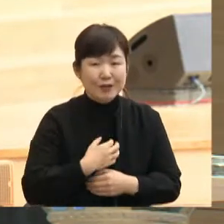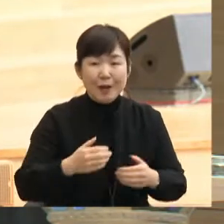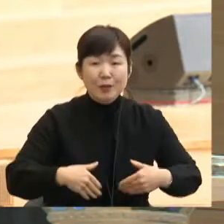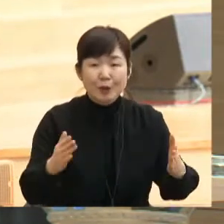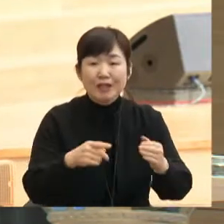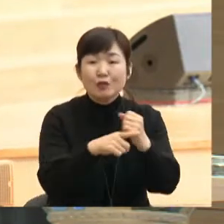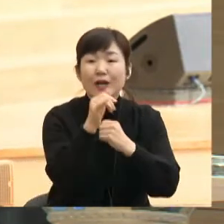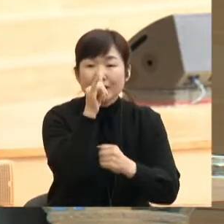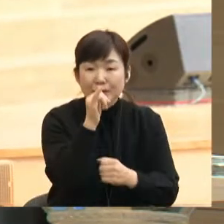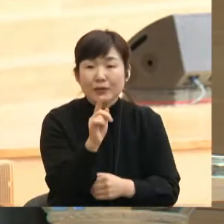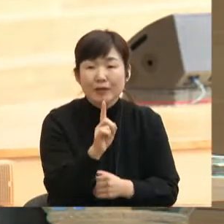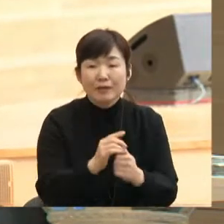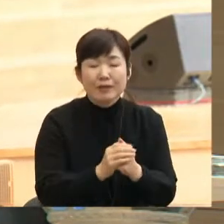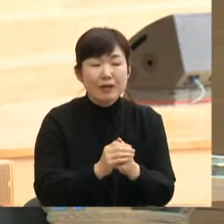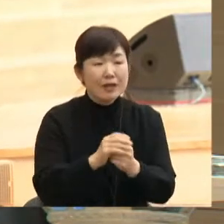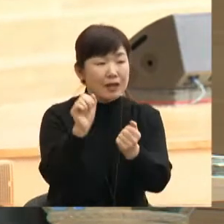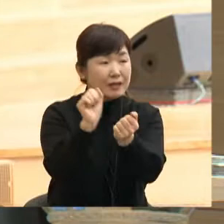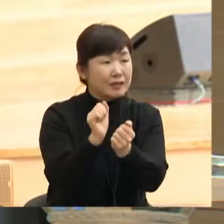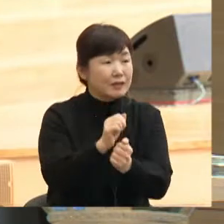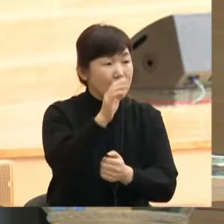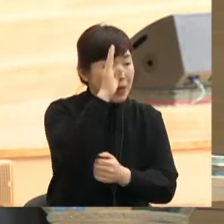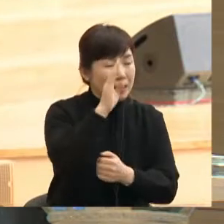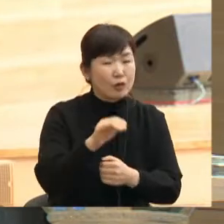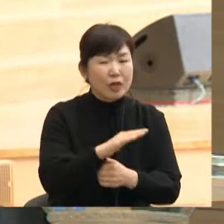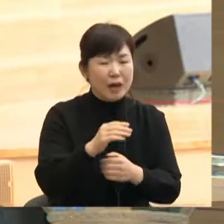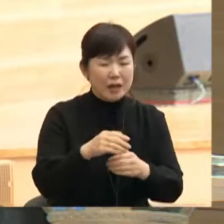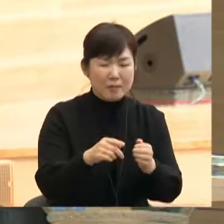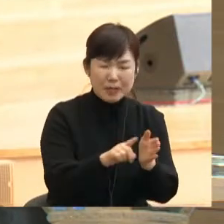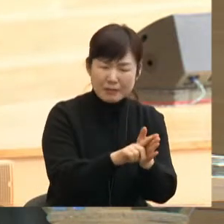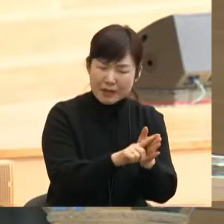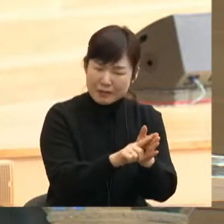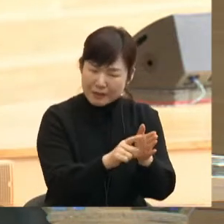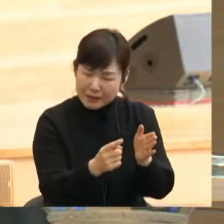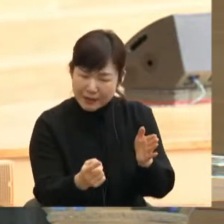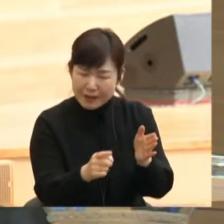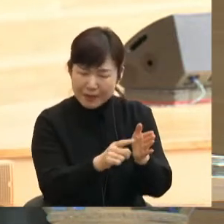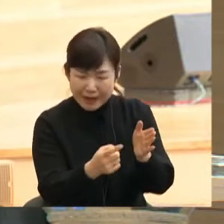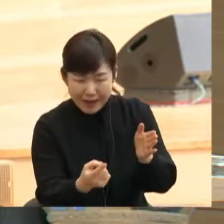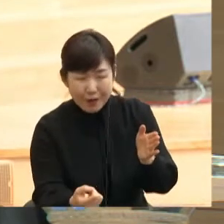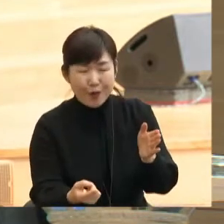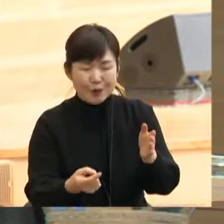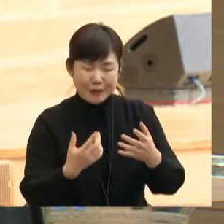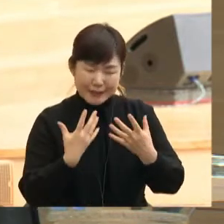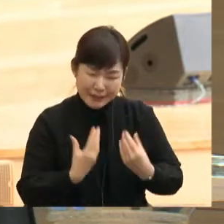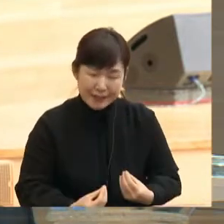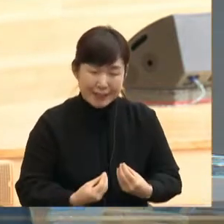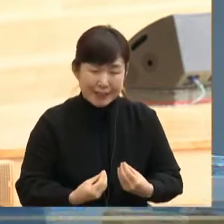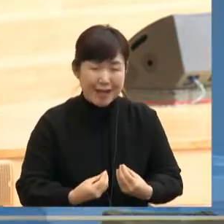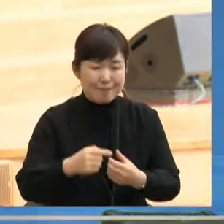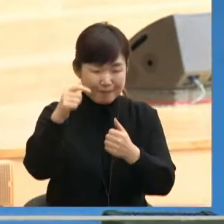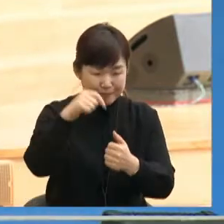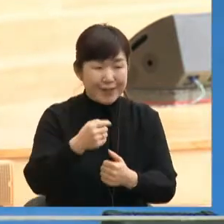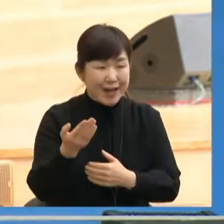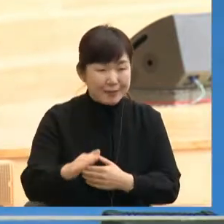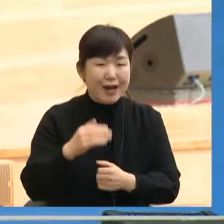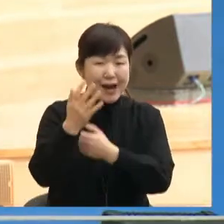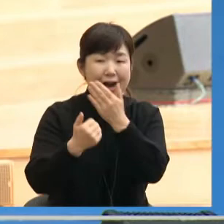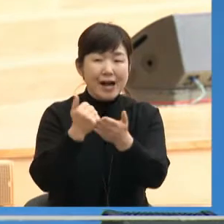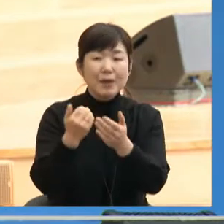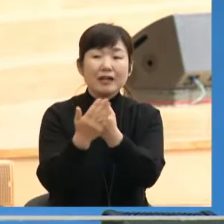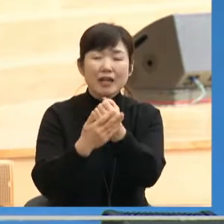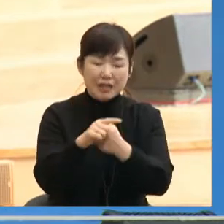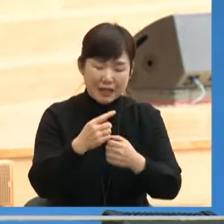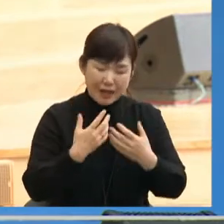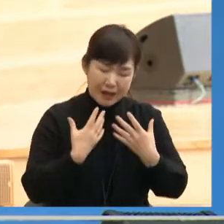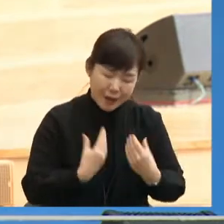그게 뭐냐면, 전염병이 아무리 우리의 믿음을 흔들리게 하고 우리 믿음을 가라앉게 한다 할지라도 하나님의 은혜는 그 가라앉아